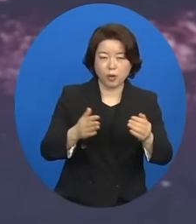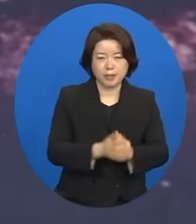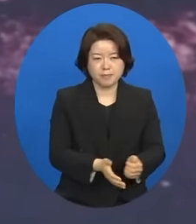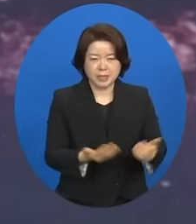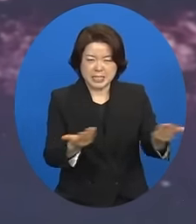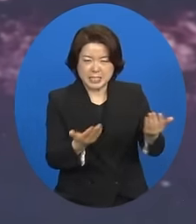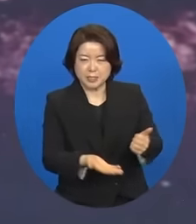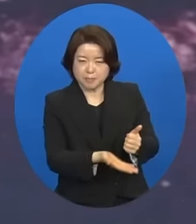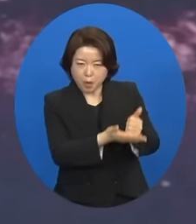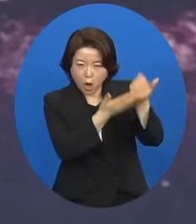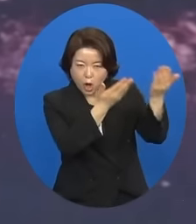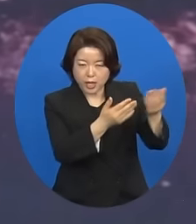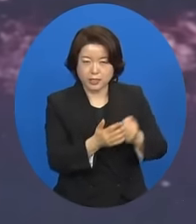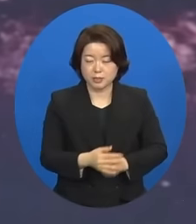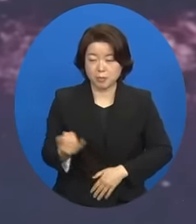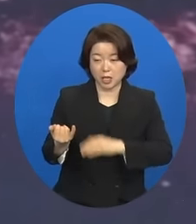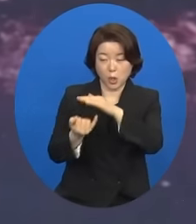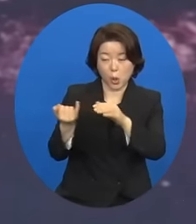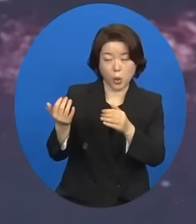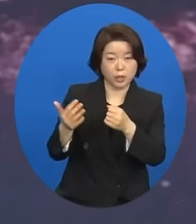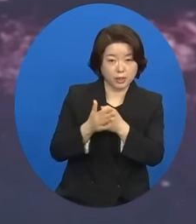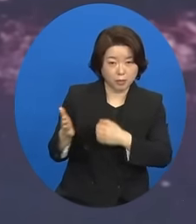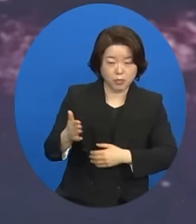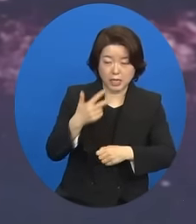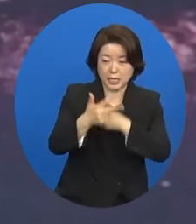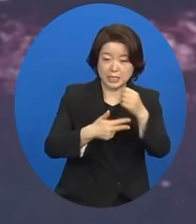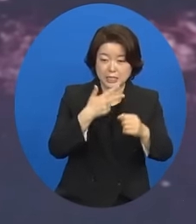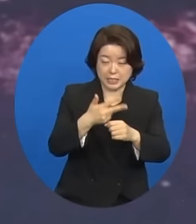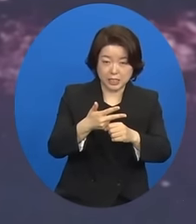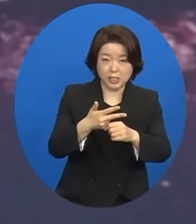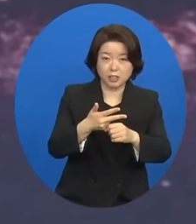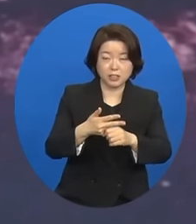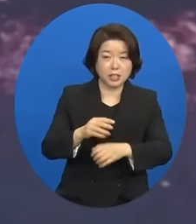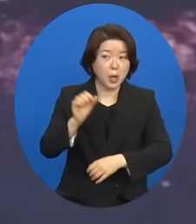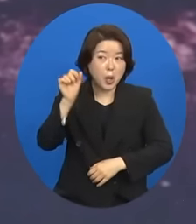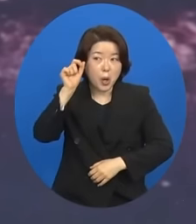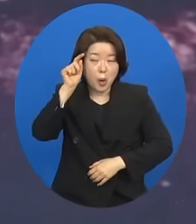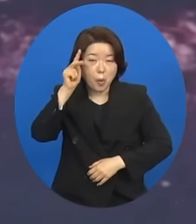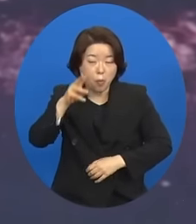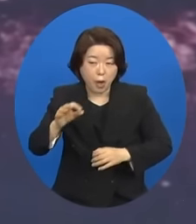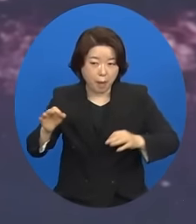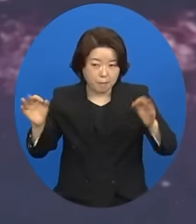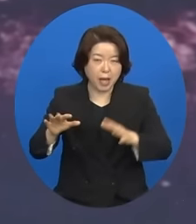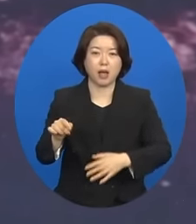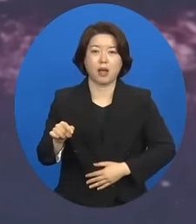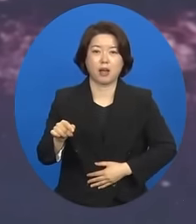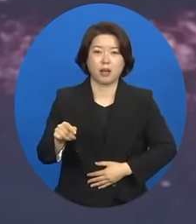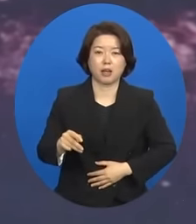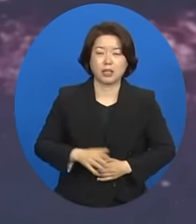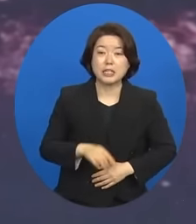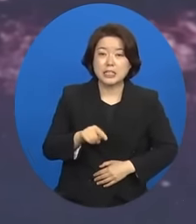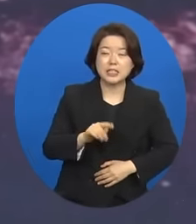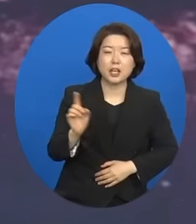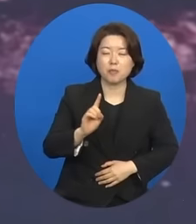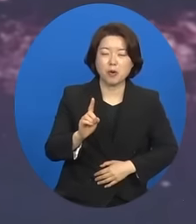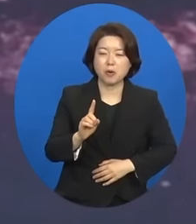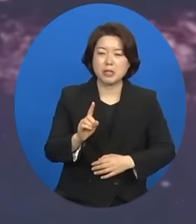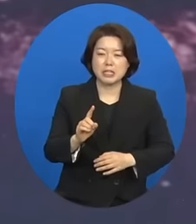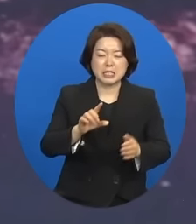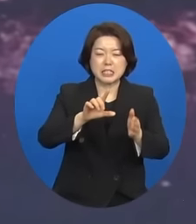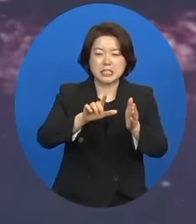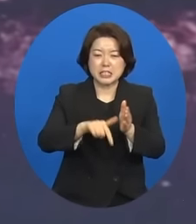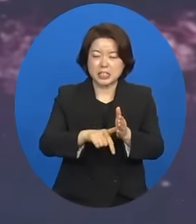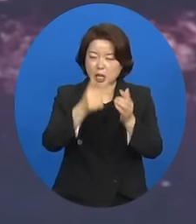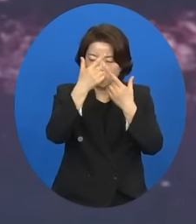며칠 같이 여겼더라 여러분 이것이 그 유명한 상대성 이론입니다 상대성 이론 시간은 다 똑같이